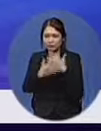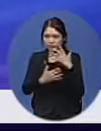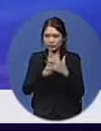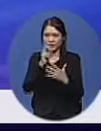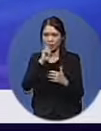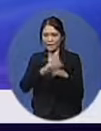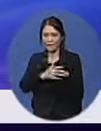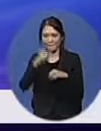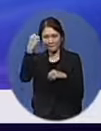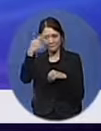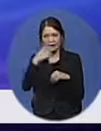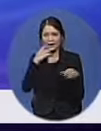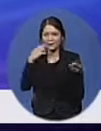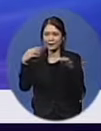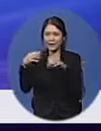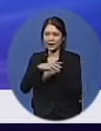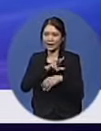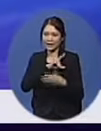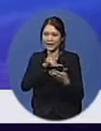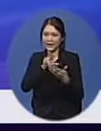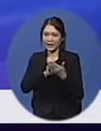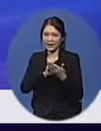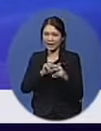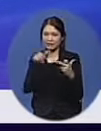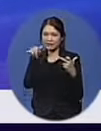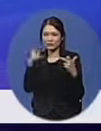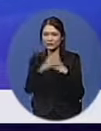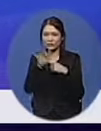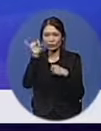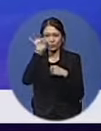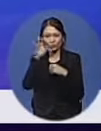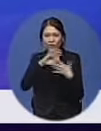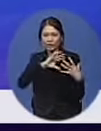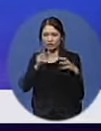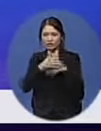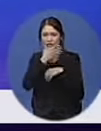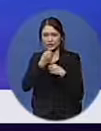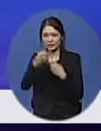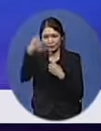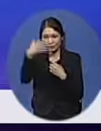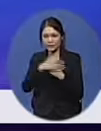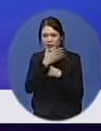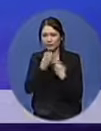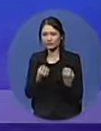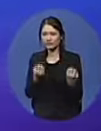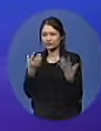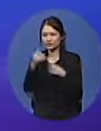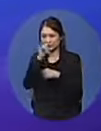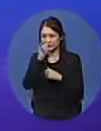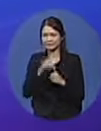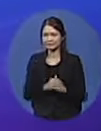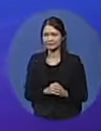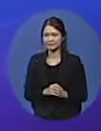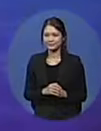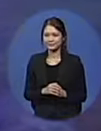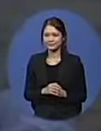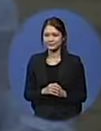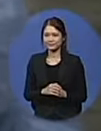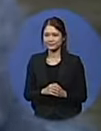빛의 바다라는 주제로 펼쳐진 제12회 포항 국제 불빛 축제가 폐막했습니다.